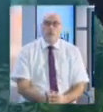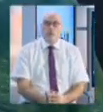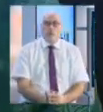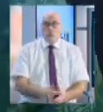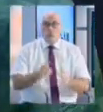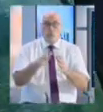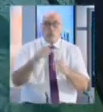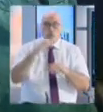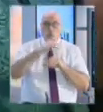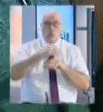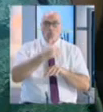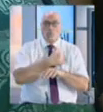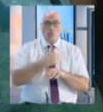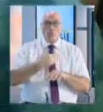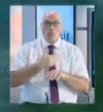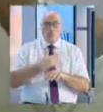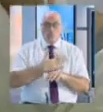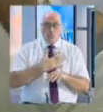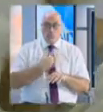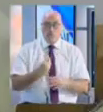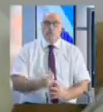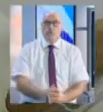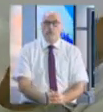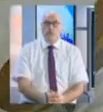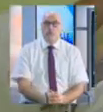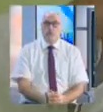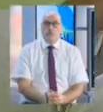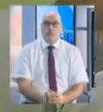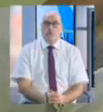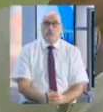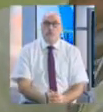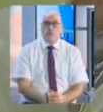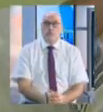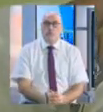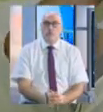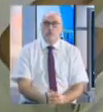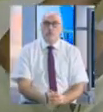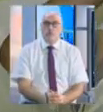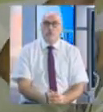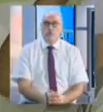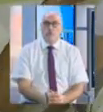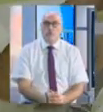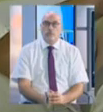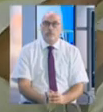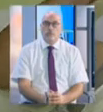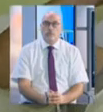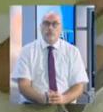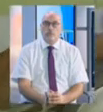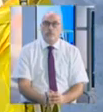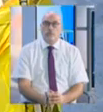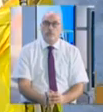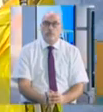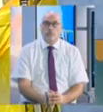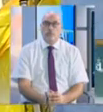الحمد لله ربي يجيب شون شون الحمد لله كفيف. زلبت جبدته وقعد نجري بيه منعو الحمد لله حتى الدار راح